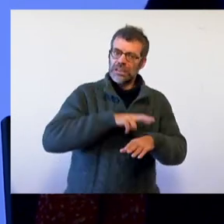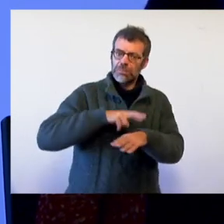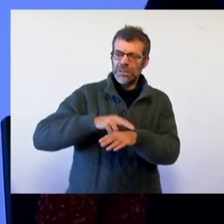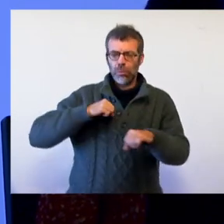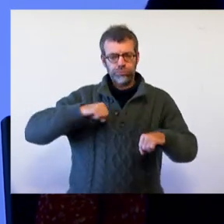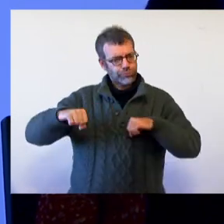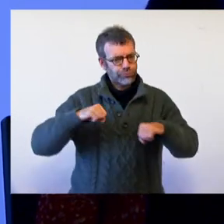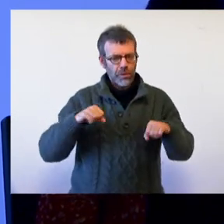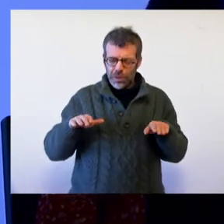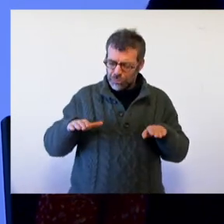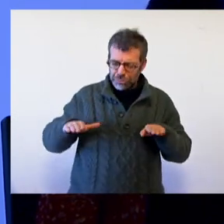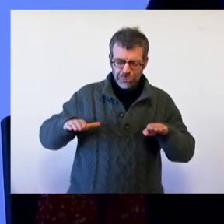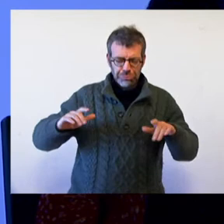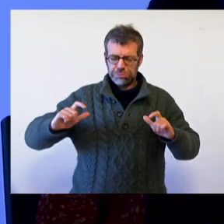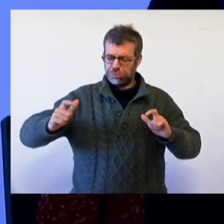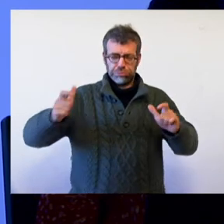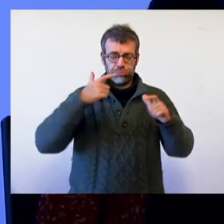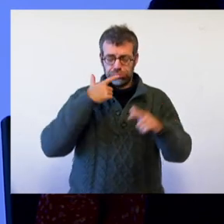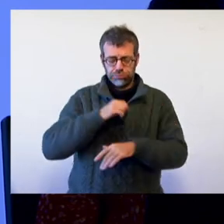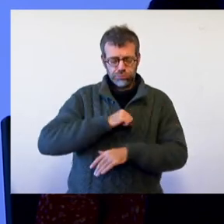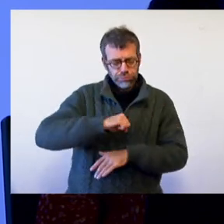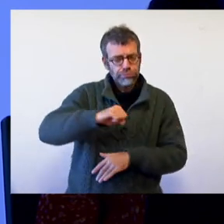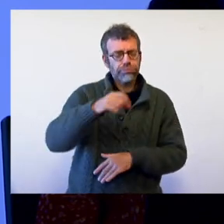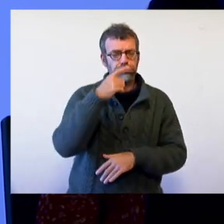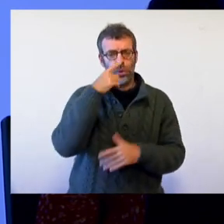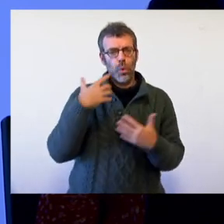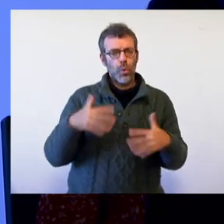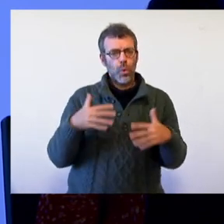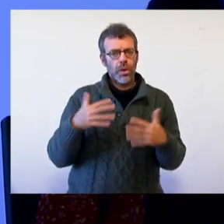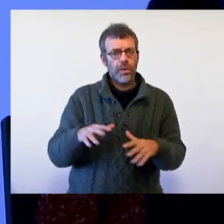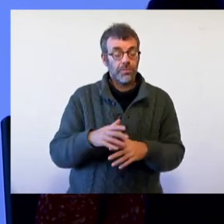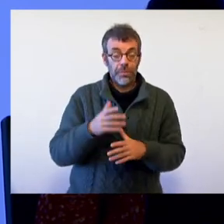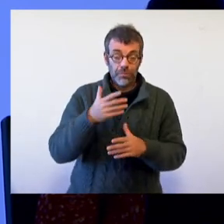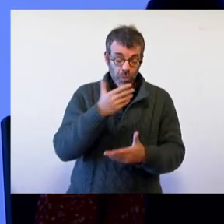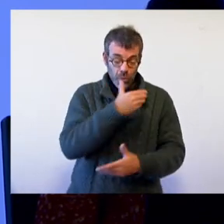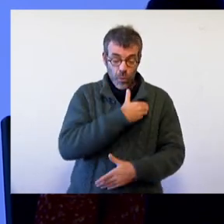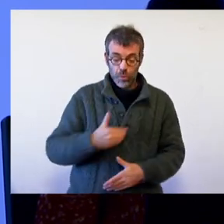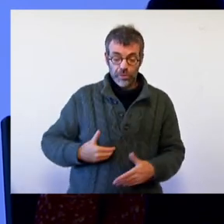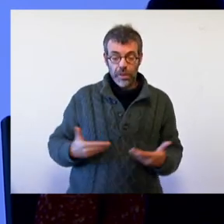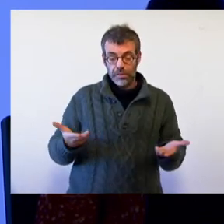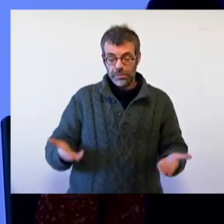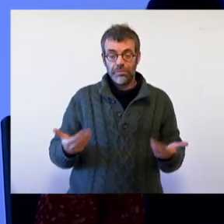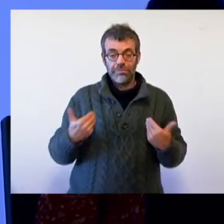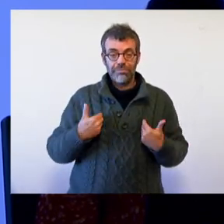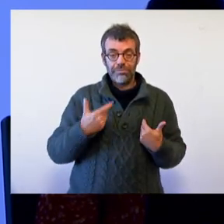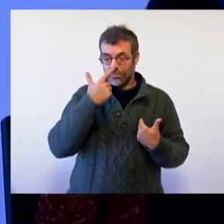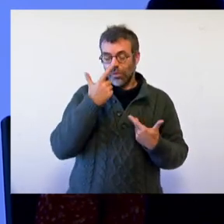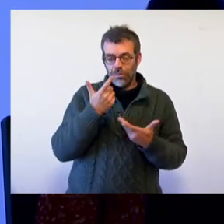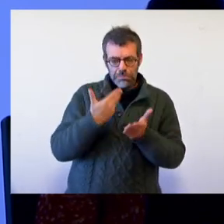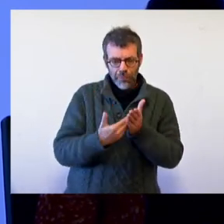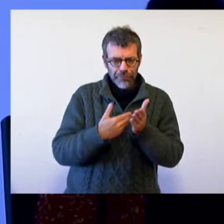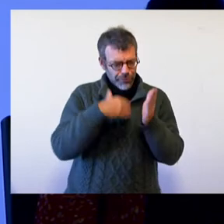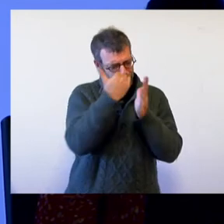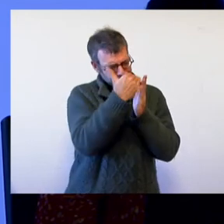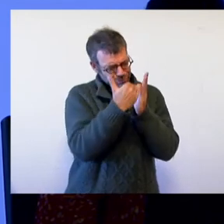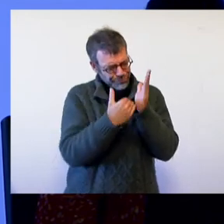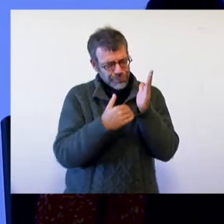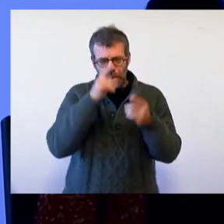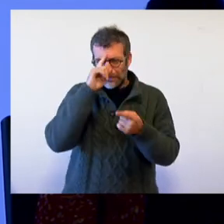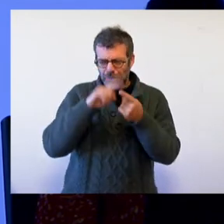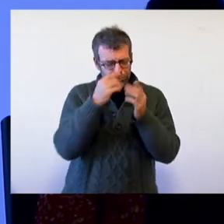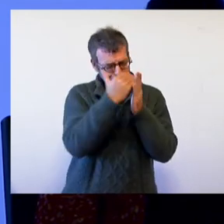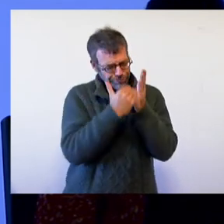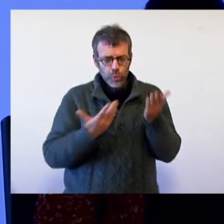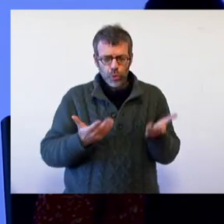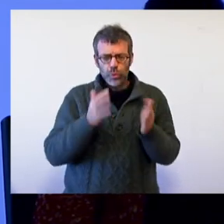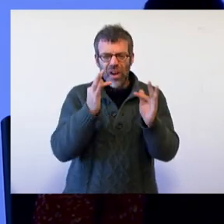de ce conseil par rapport à l'autre a un petit peu lié à l'activité nombreuse qui montre les engagements que nous mettons en œuvre et